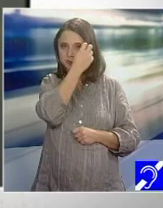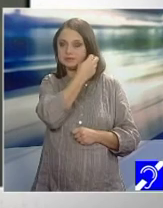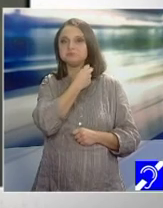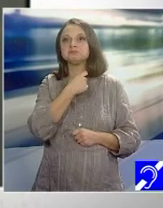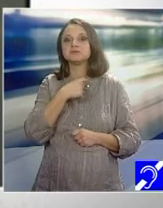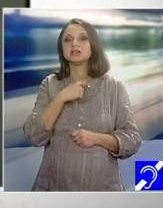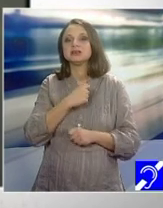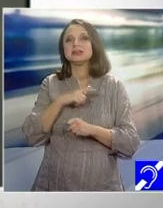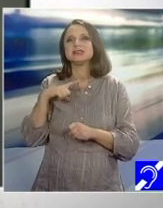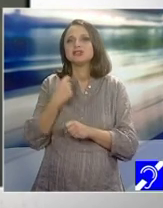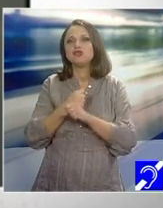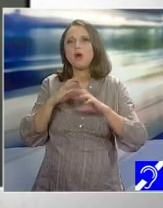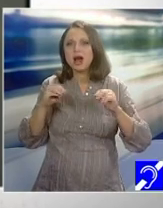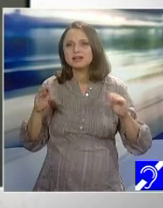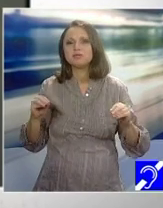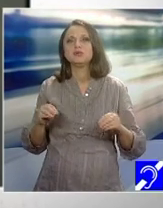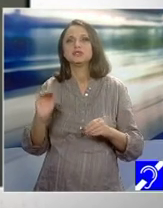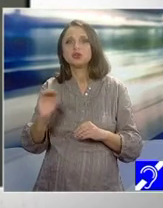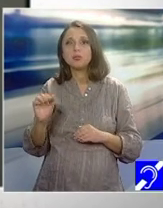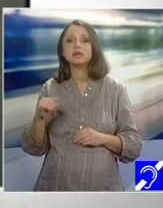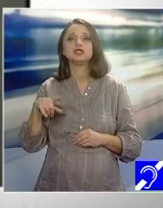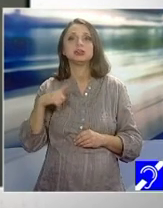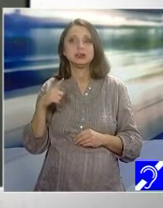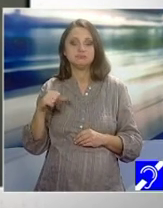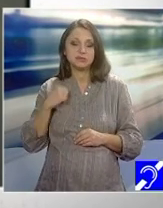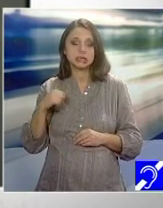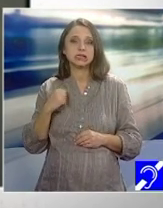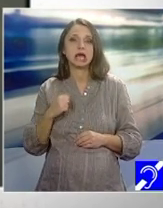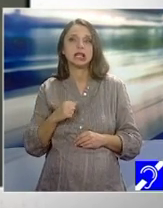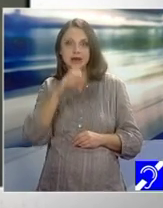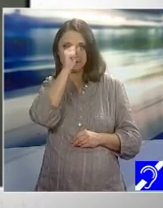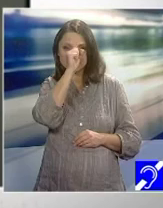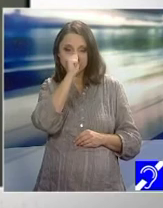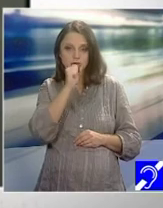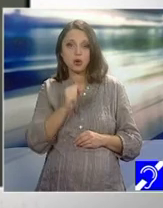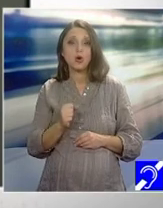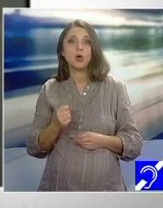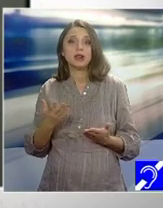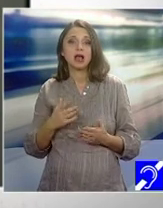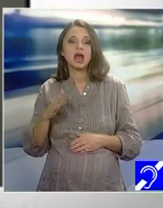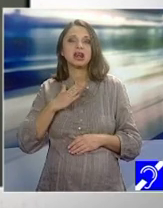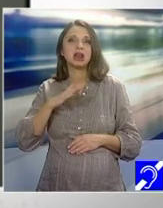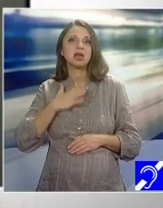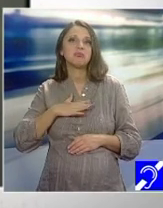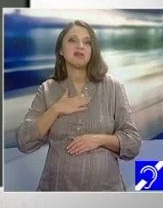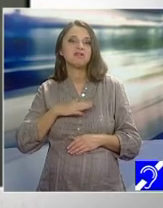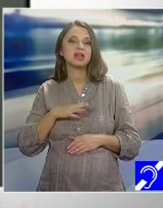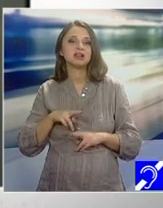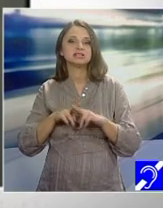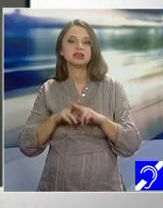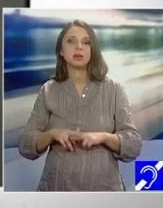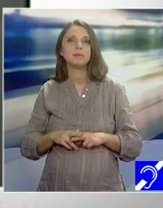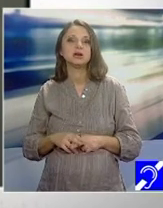foarte mulți copii și tineri cu dizabilități de vedere și nevăzători care preferă să rămână în